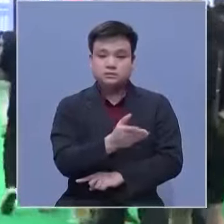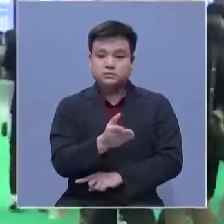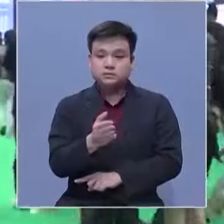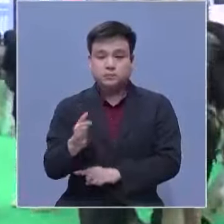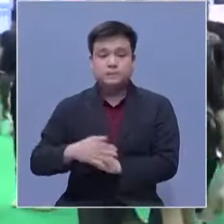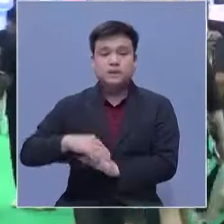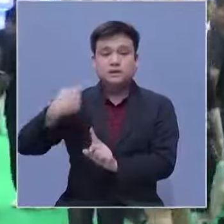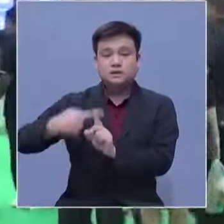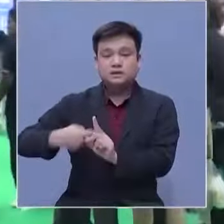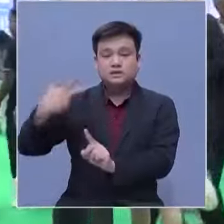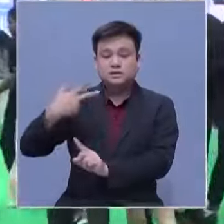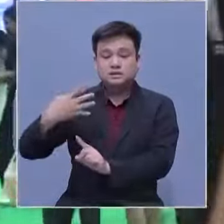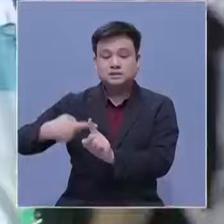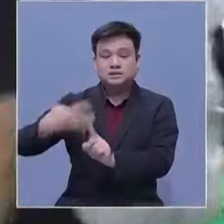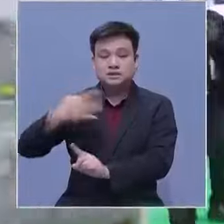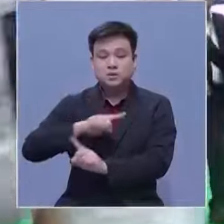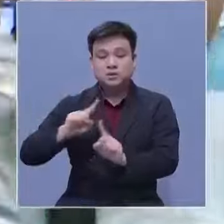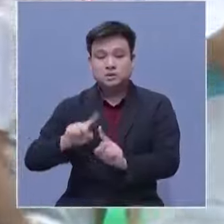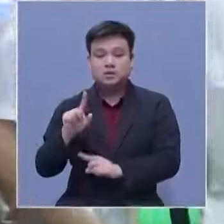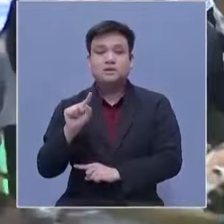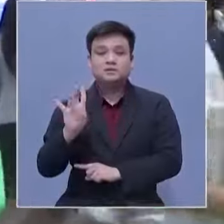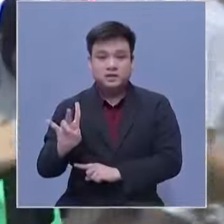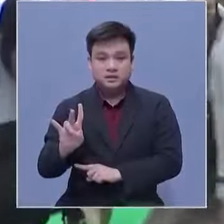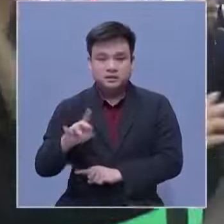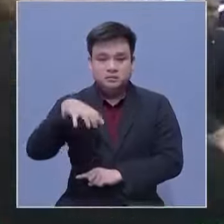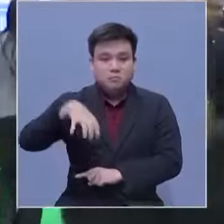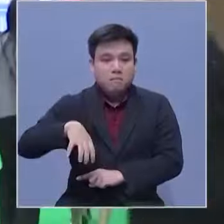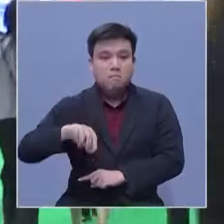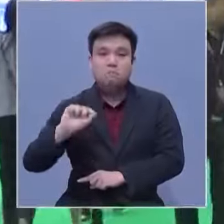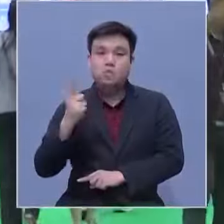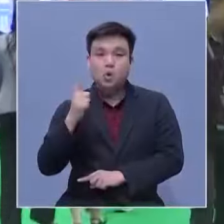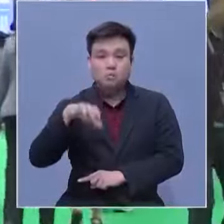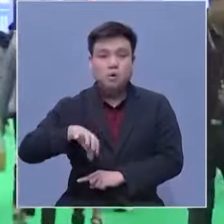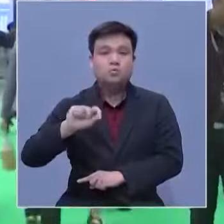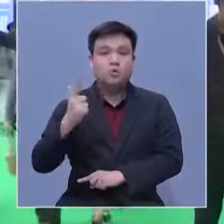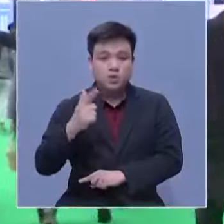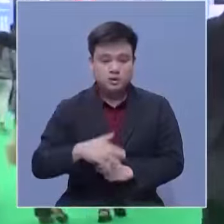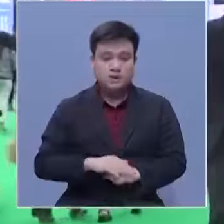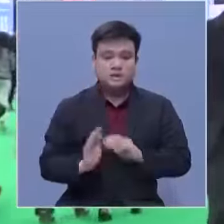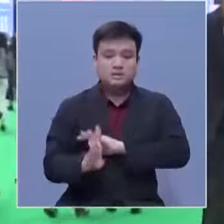7เมษายนนะคะที่ Impact เมืองทองธานีตั้งแต่เวลา 11:00 นไปจนถึง